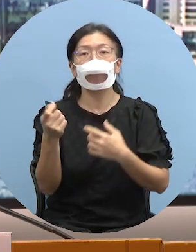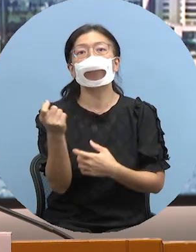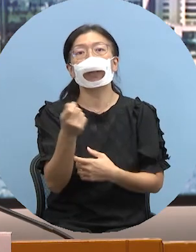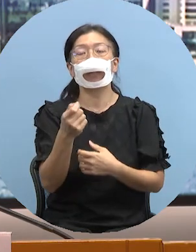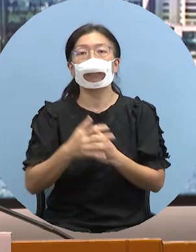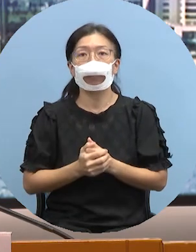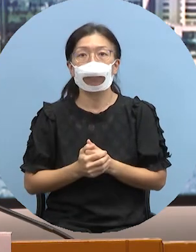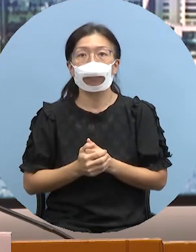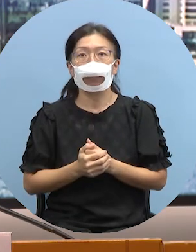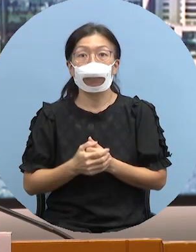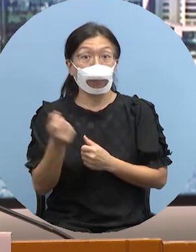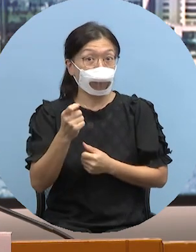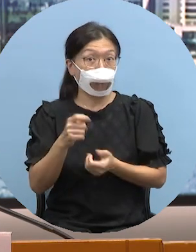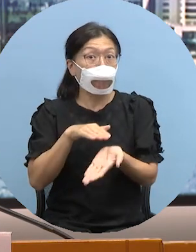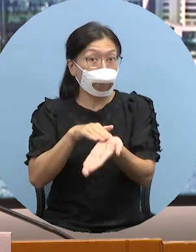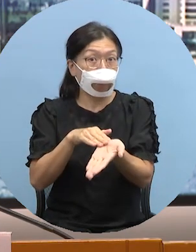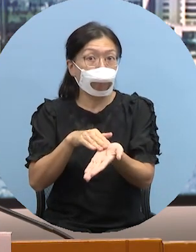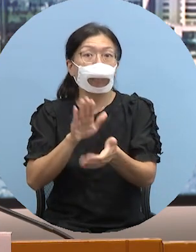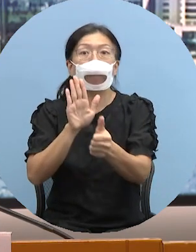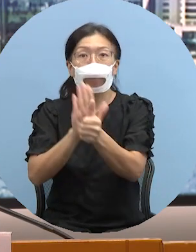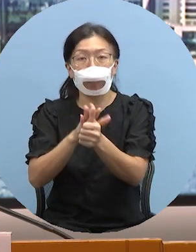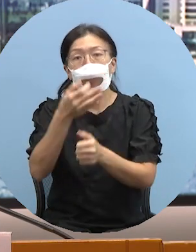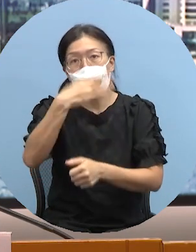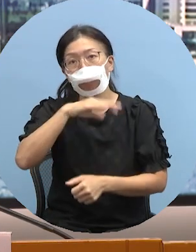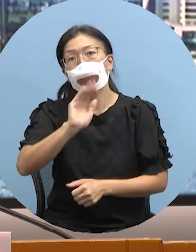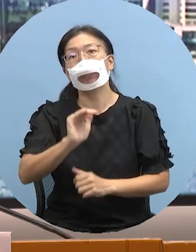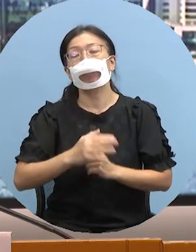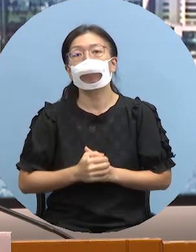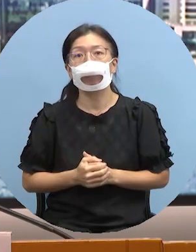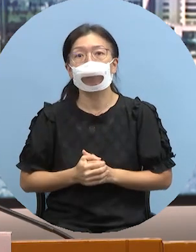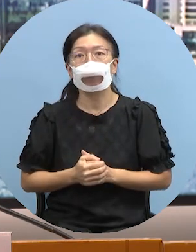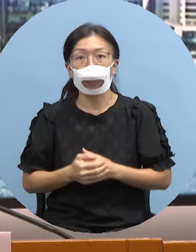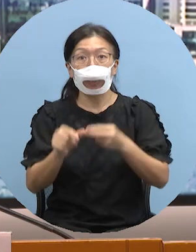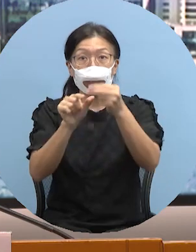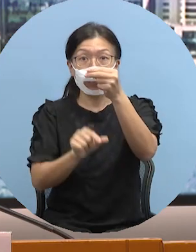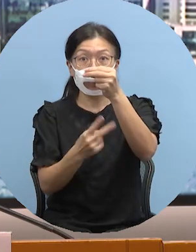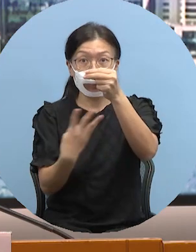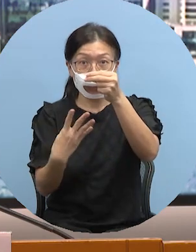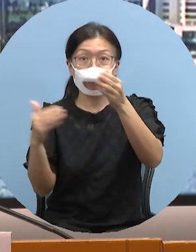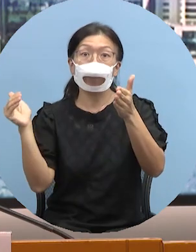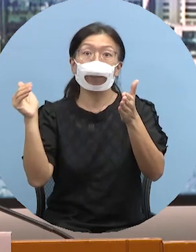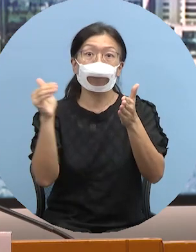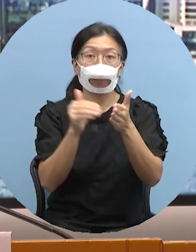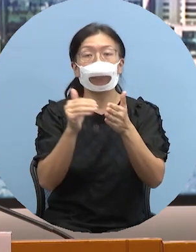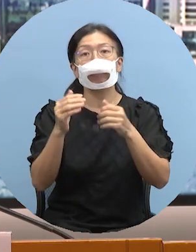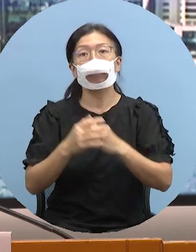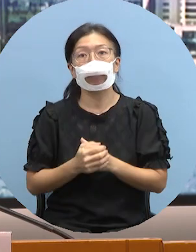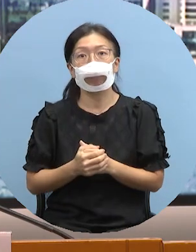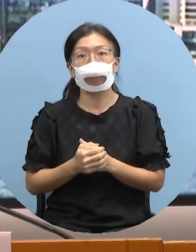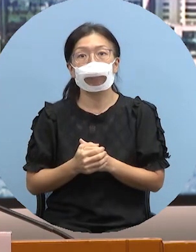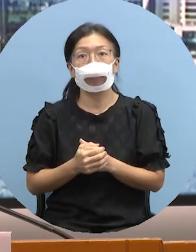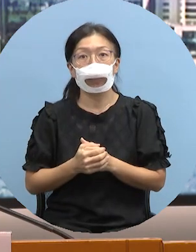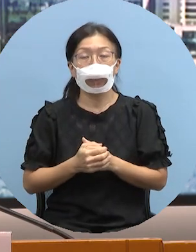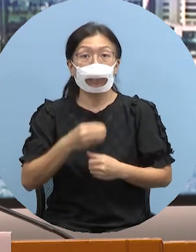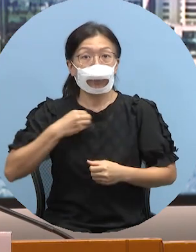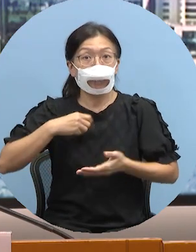咁病人一定要嚟揾我哋，我哋先至可以開到藥俾佢哋嘅。咁截至7月24日咧，其實我哋總共